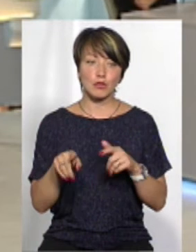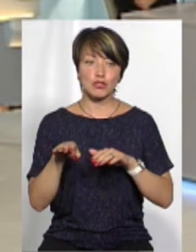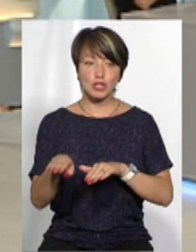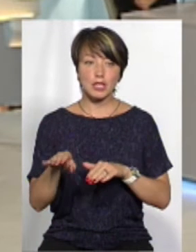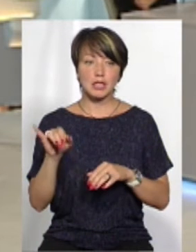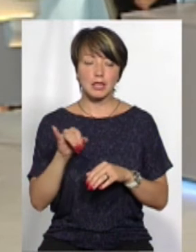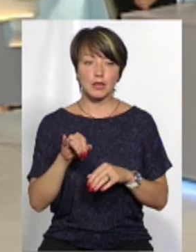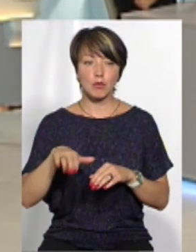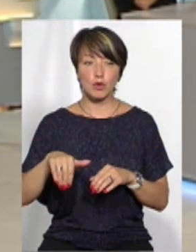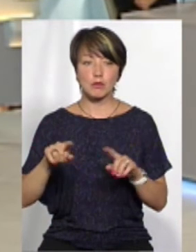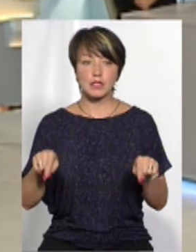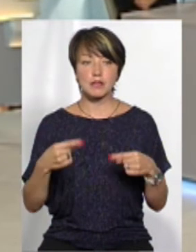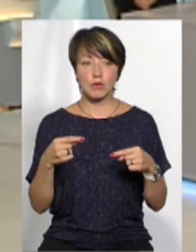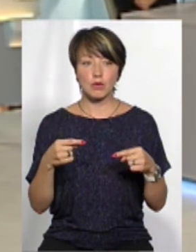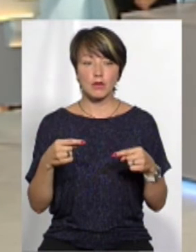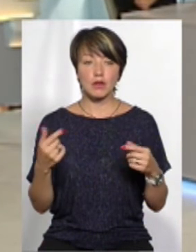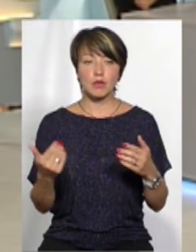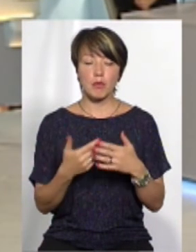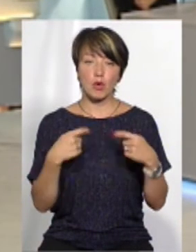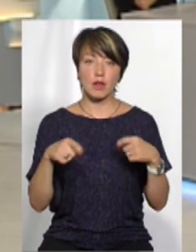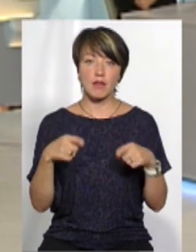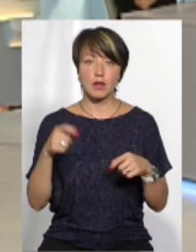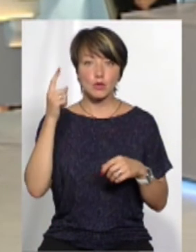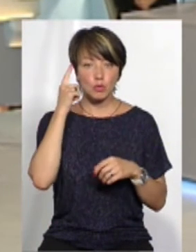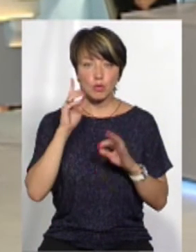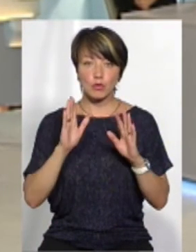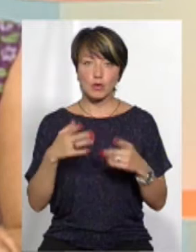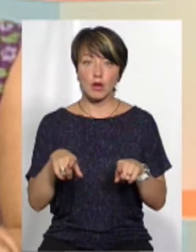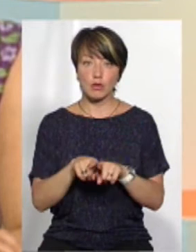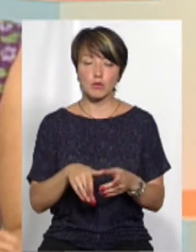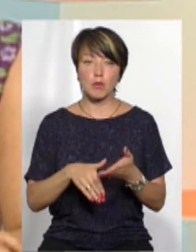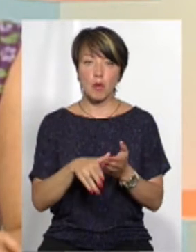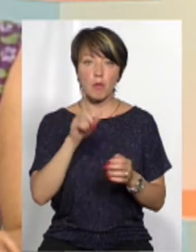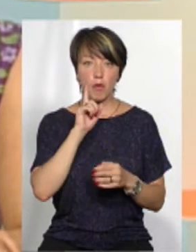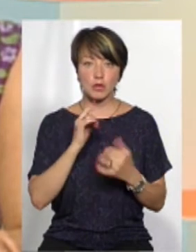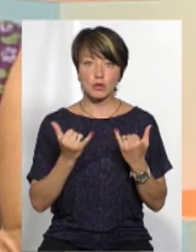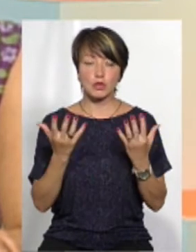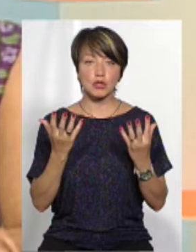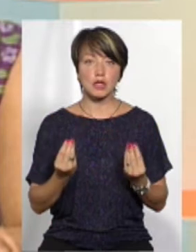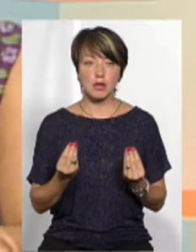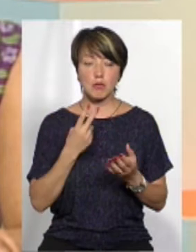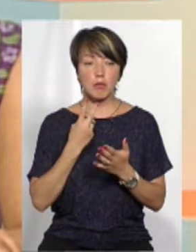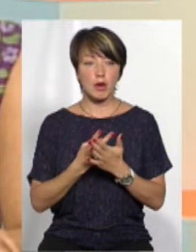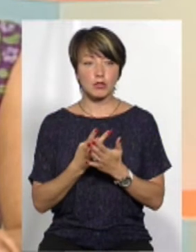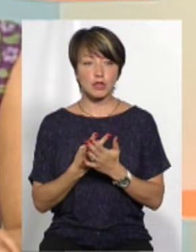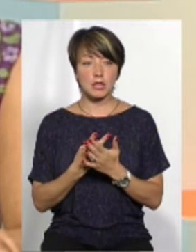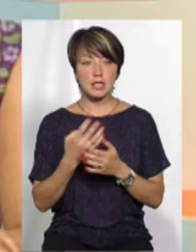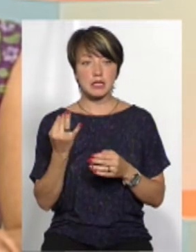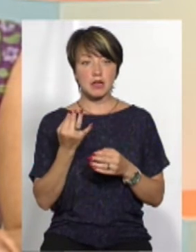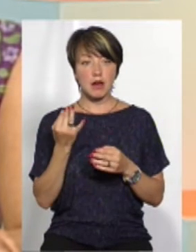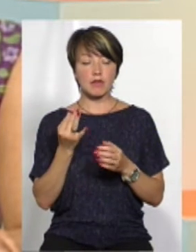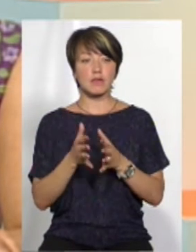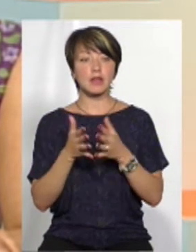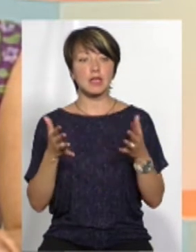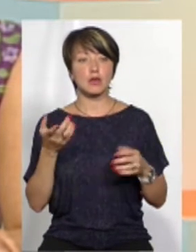шити і потім створювати магазини, продавати. Ну, я думаю, ми будемо якось їм також допомагати, бо поки що на сьогоднішній день ми побачили